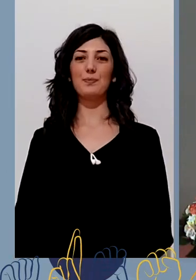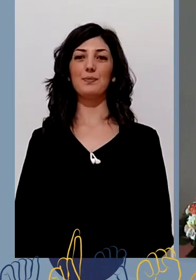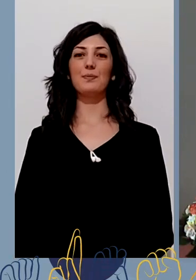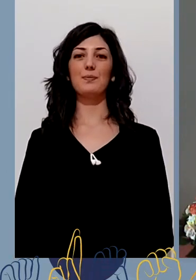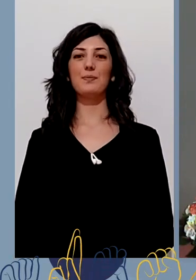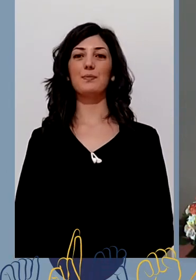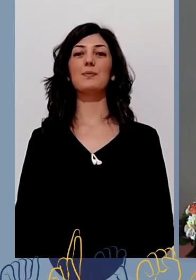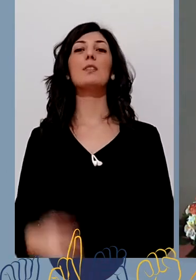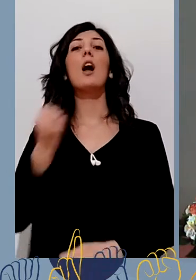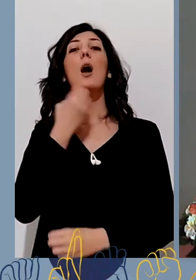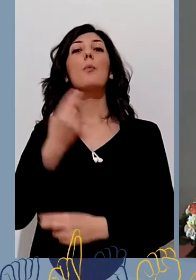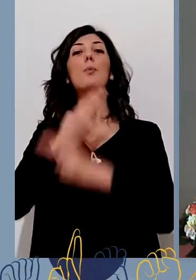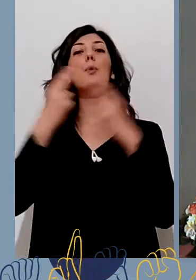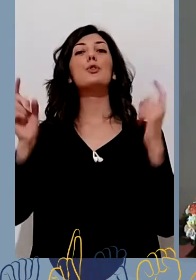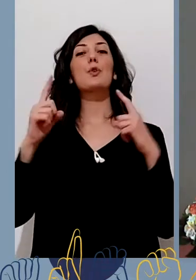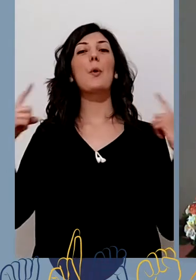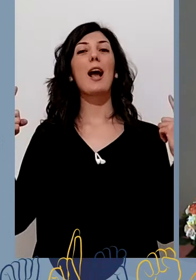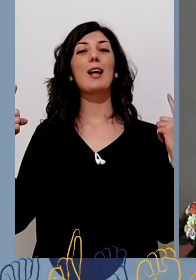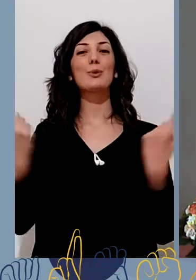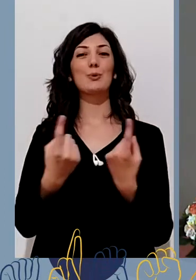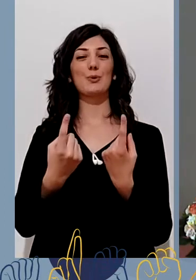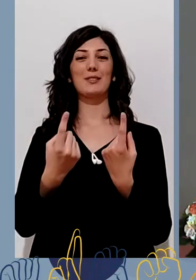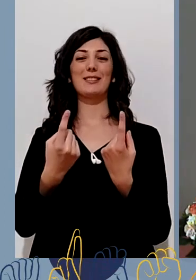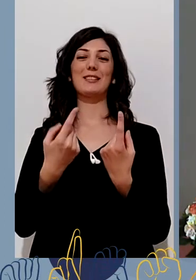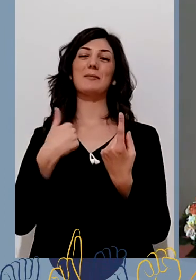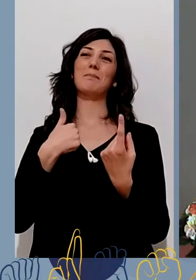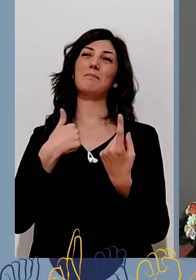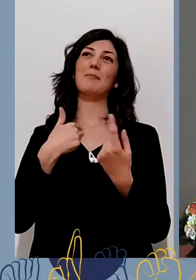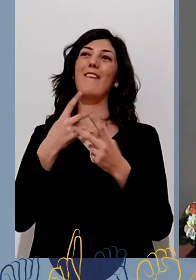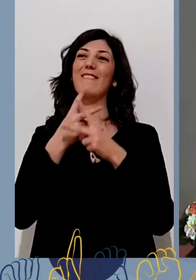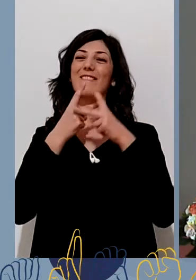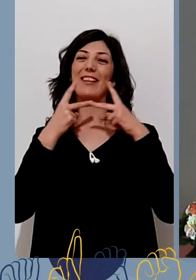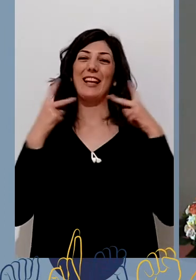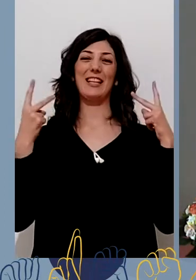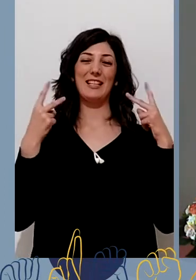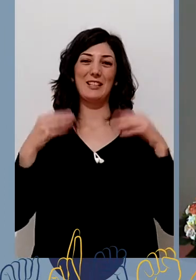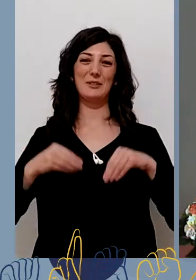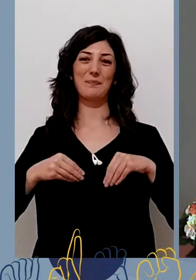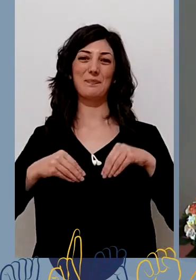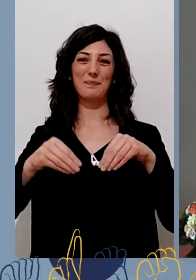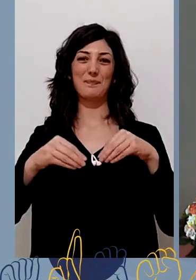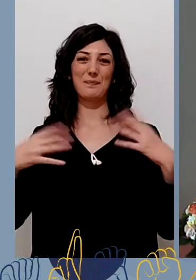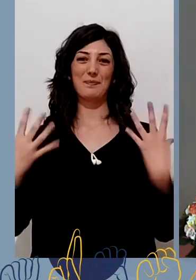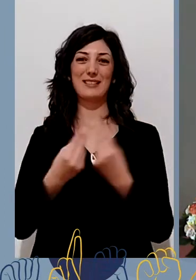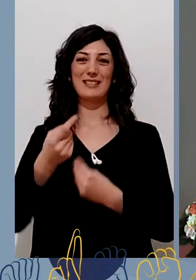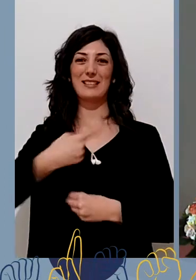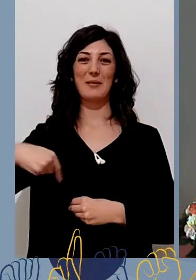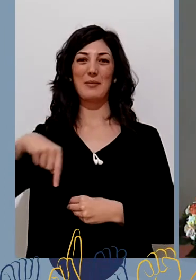Buongiorno a tutti, sono molto felice di essere qui con voi e